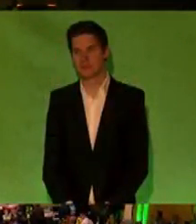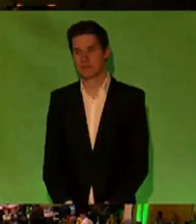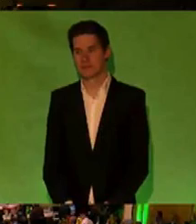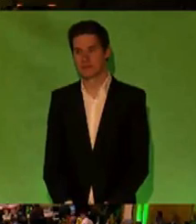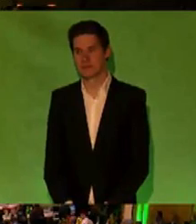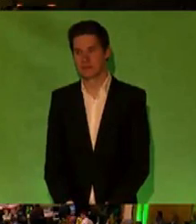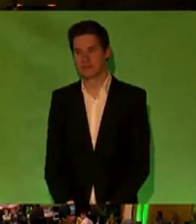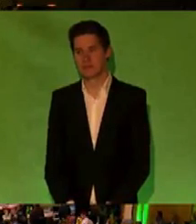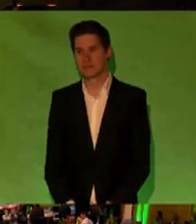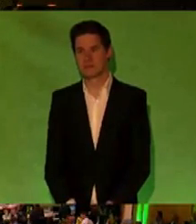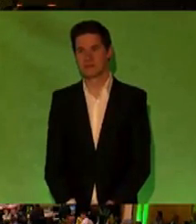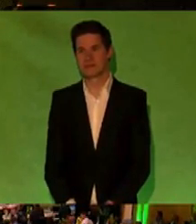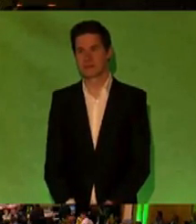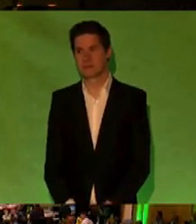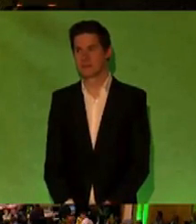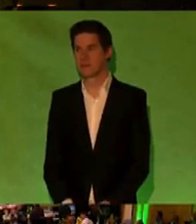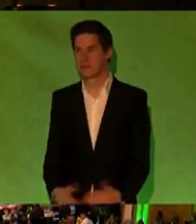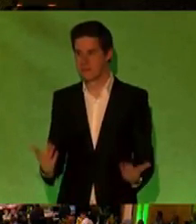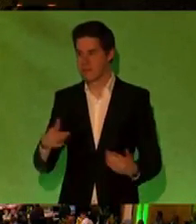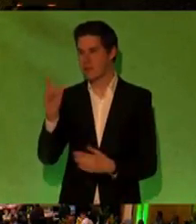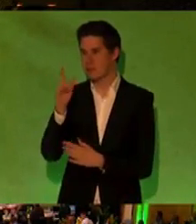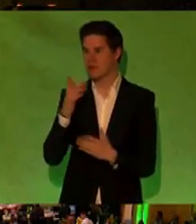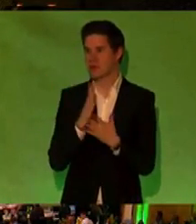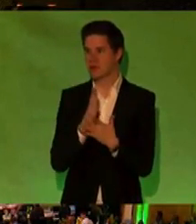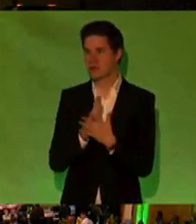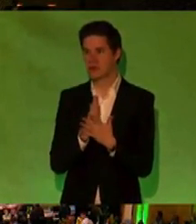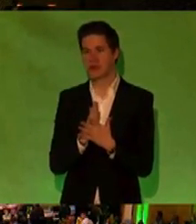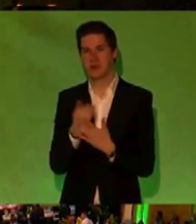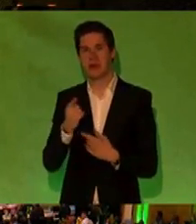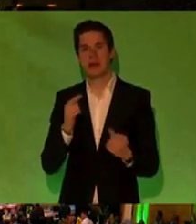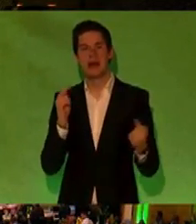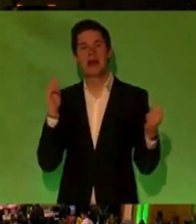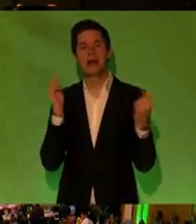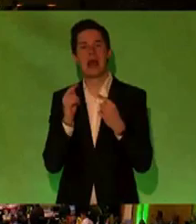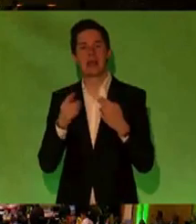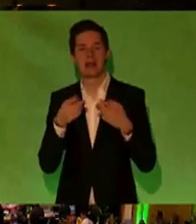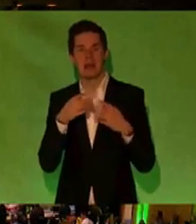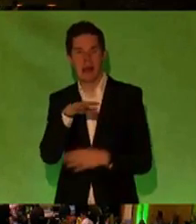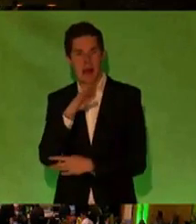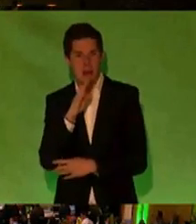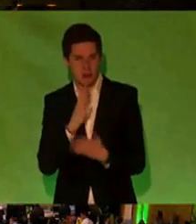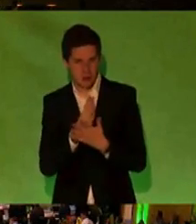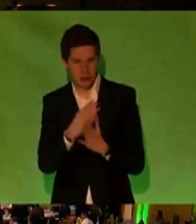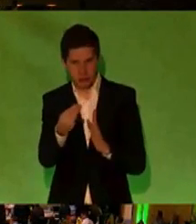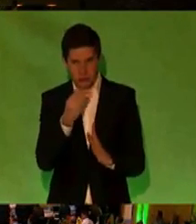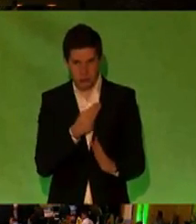Vielen Dank, Lukas. Formal wurde jetzt schon die Gegenrede eingereicht. Die Frage ist